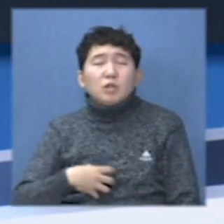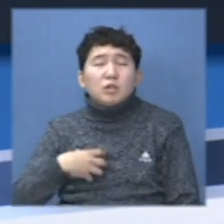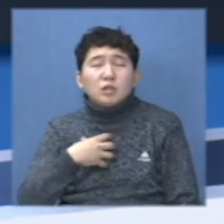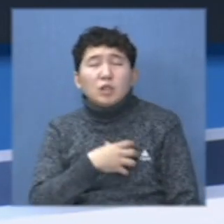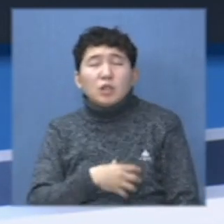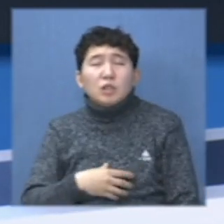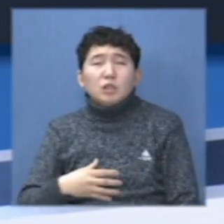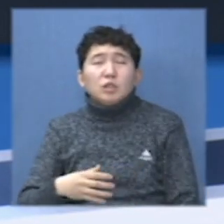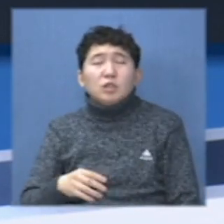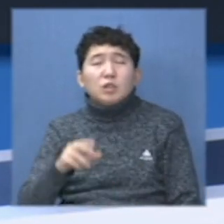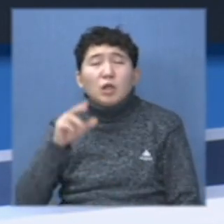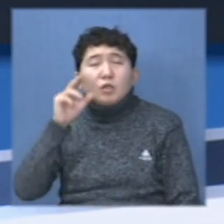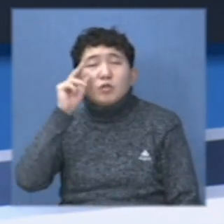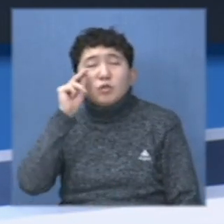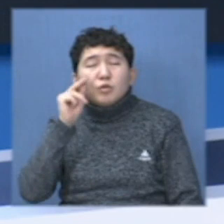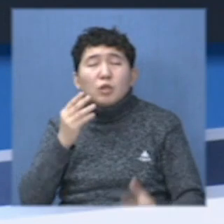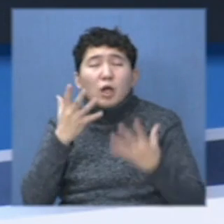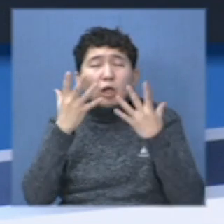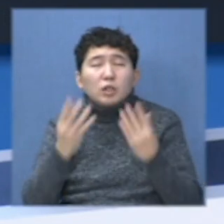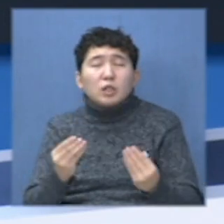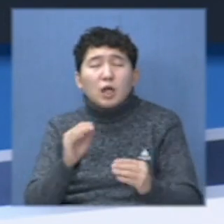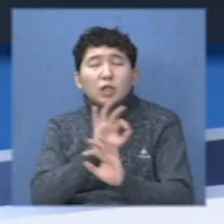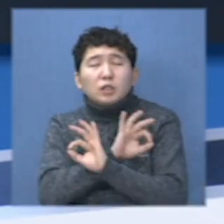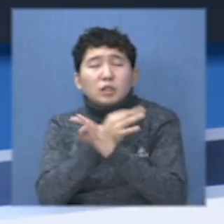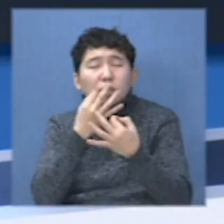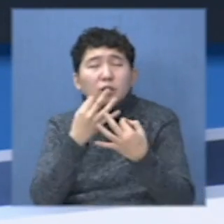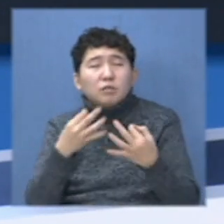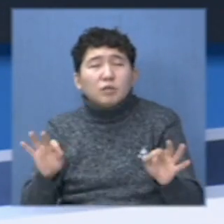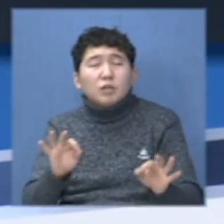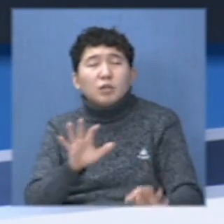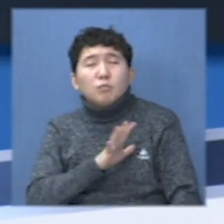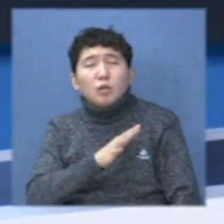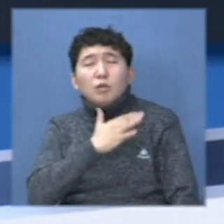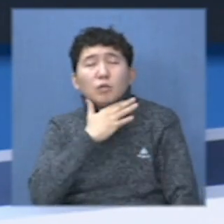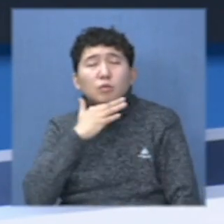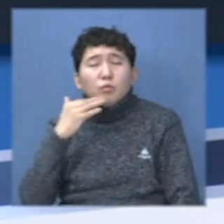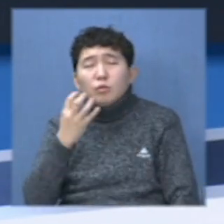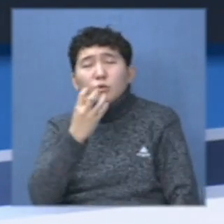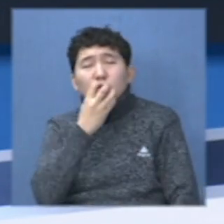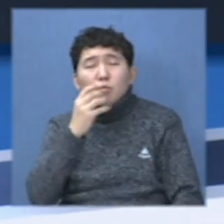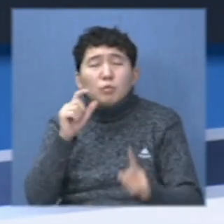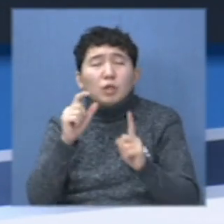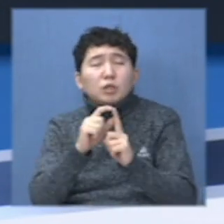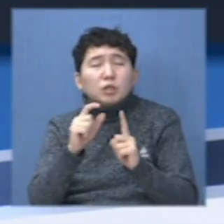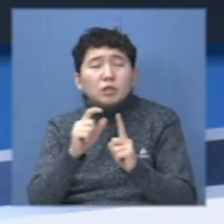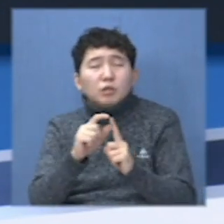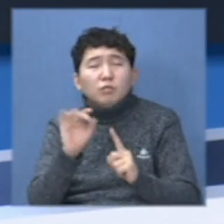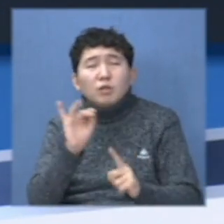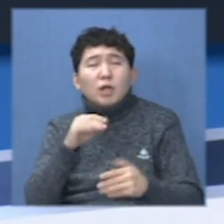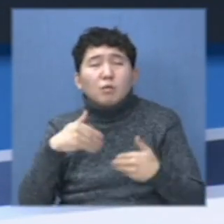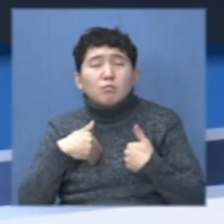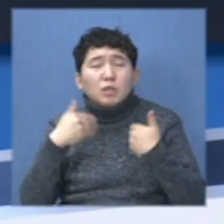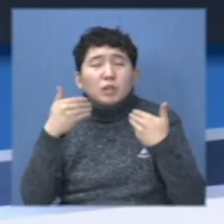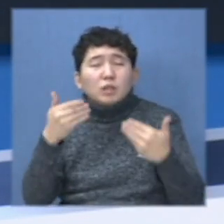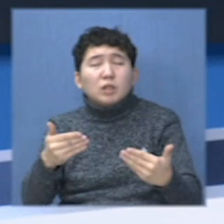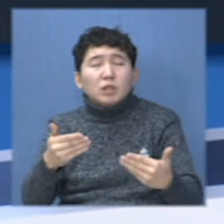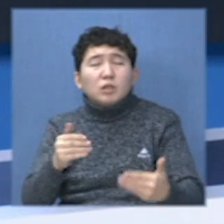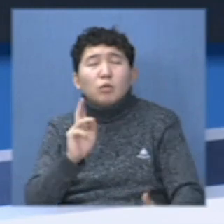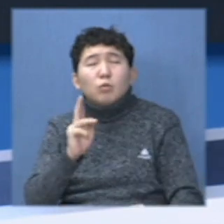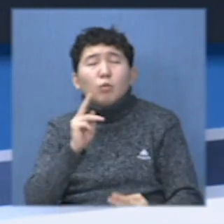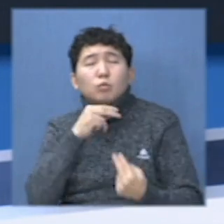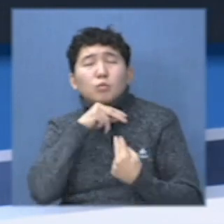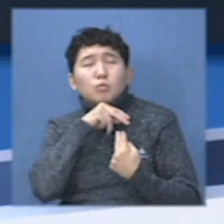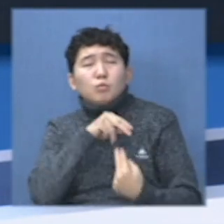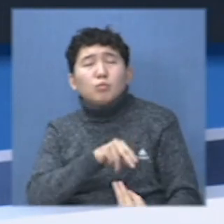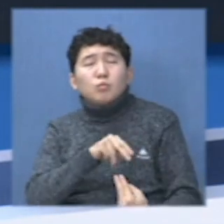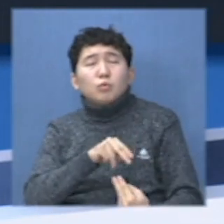календаре Казахстана – Дня независимости. Со сцены прозвучало множество теплых слов и поздравлений в адрес тех, кто, не покладая рук, трудится на